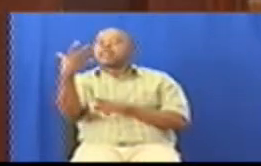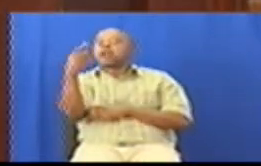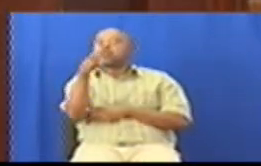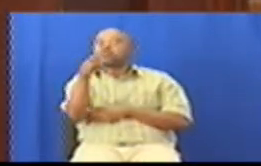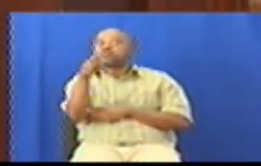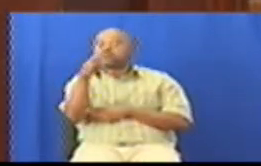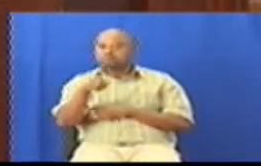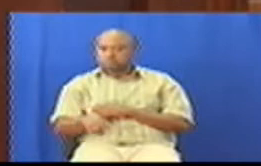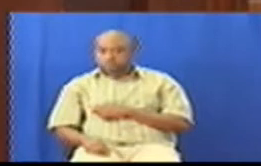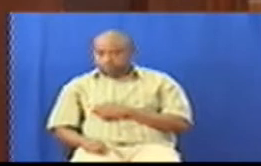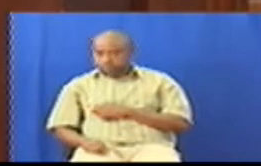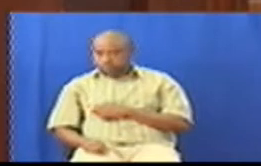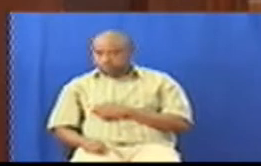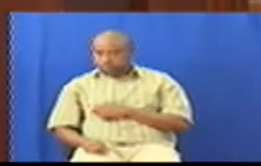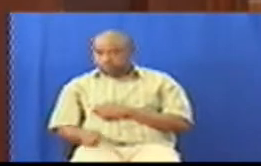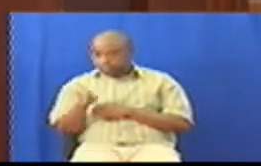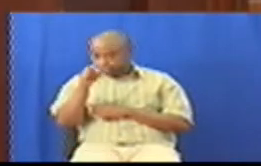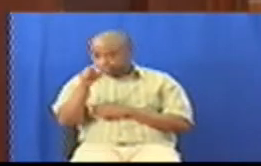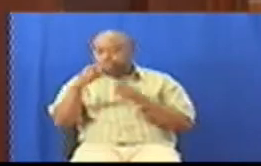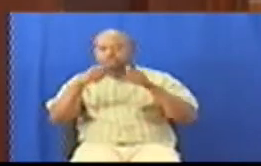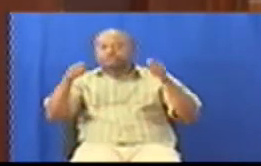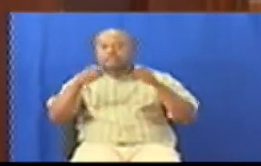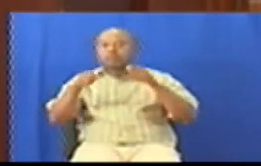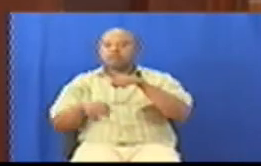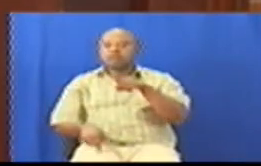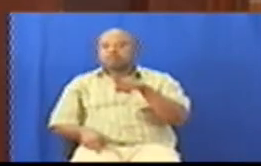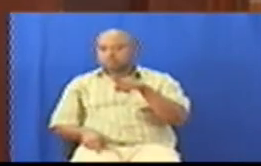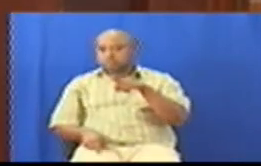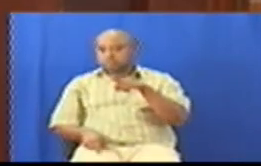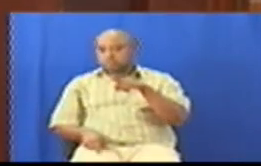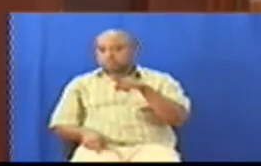moja ya kitambaa ambayo inazuia.